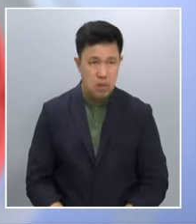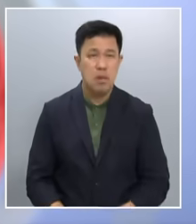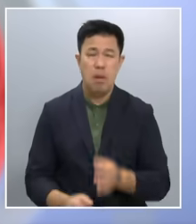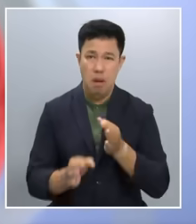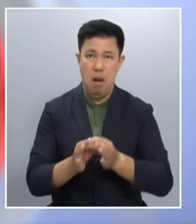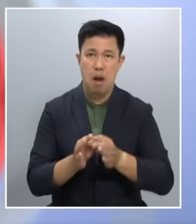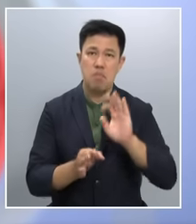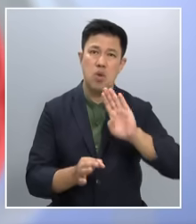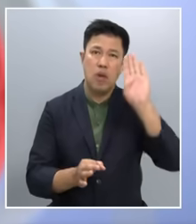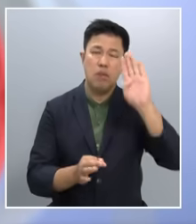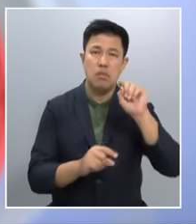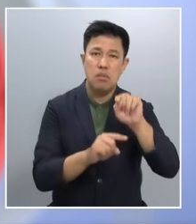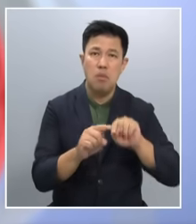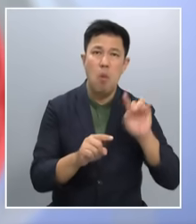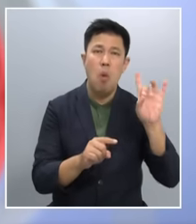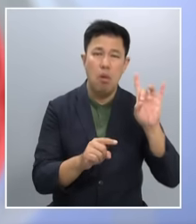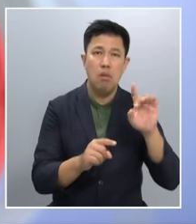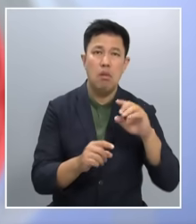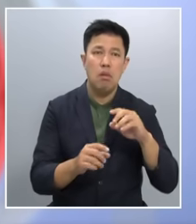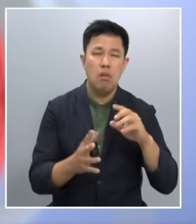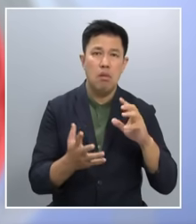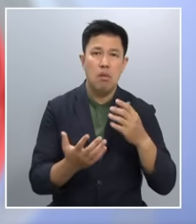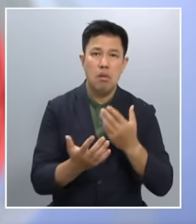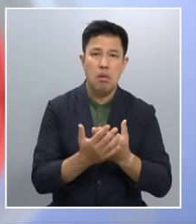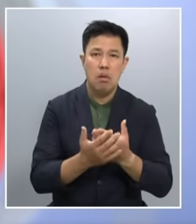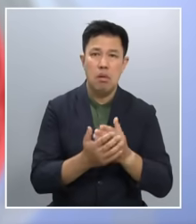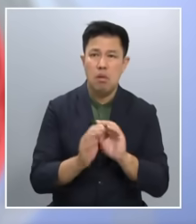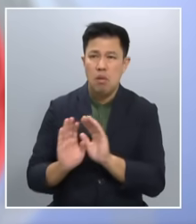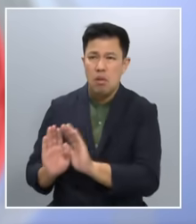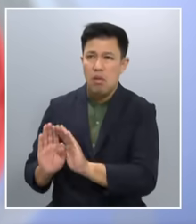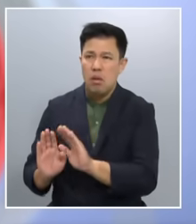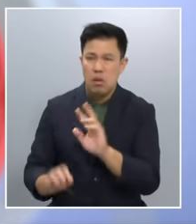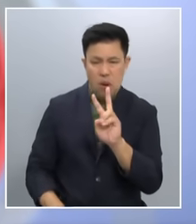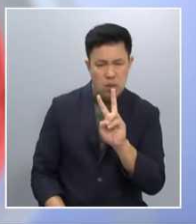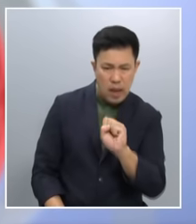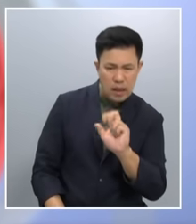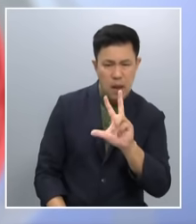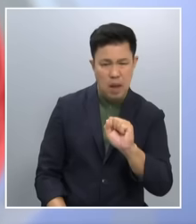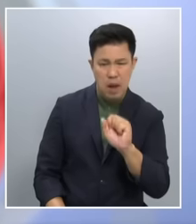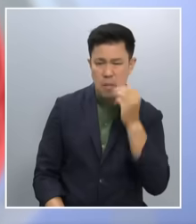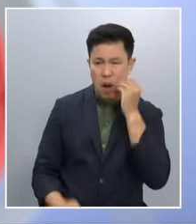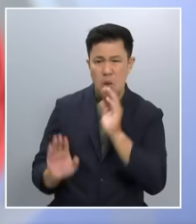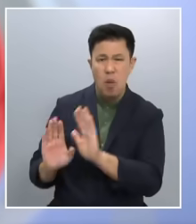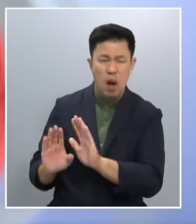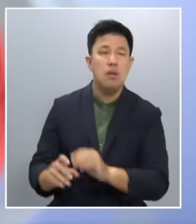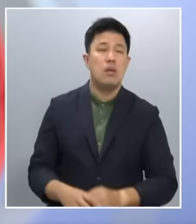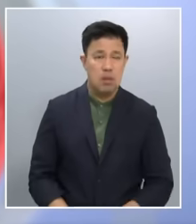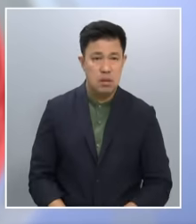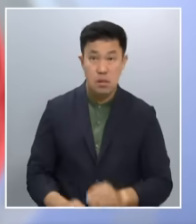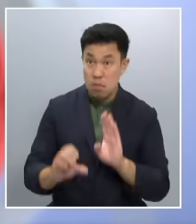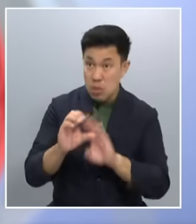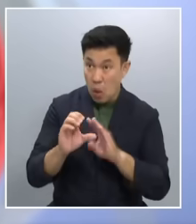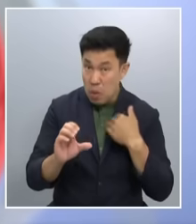ริษัท 100% แล้วพี่ก็จะมีเงินติดบ้านเอาไว้แค่แบบ 2-3 แสนอะไรอย่างเงี้ยแต่ไม่มีบิตคอยน์ไม่มี โอเค